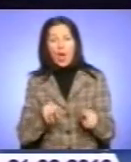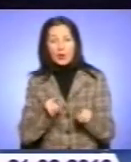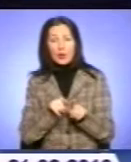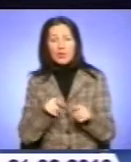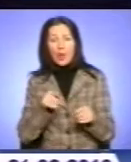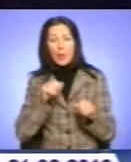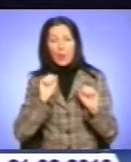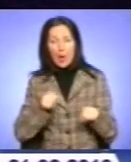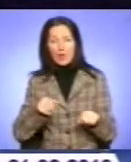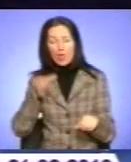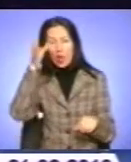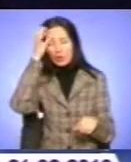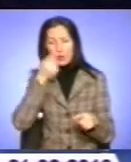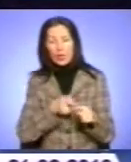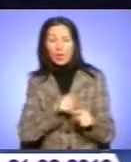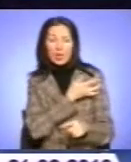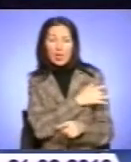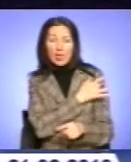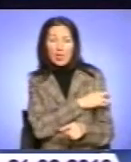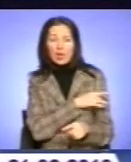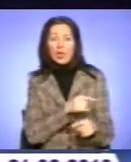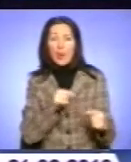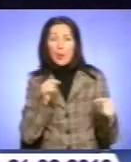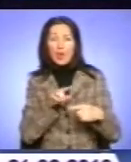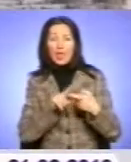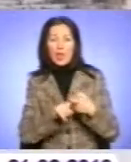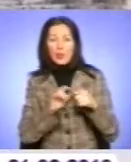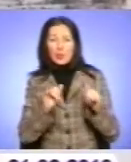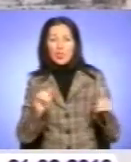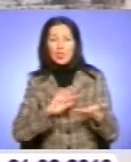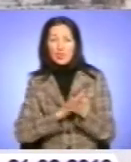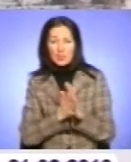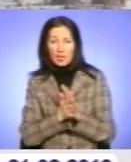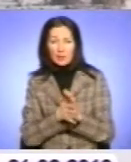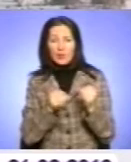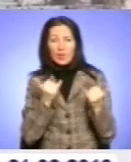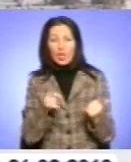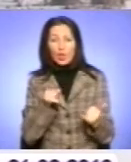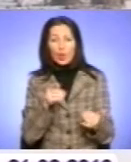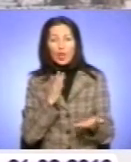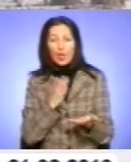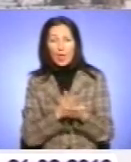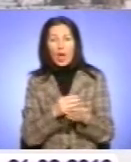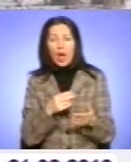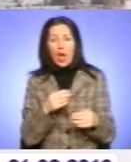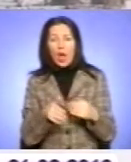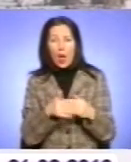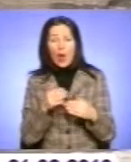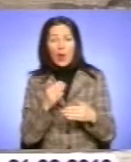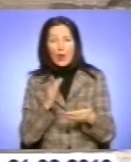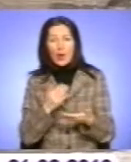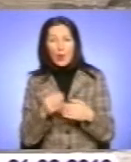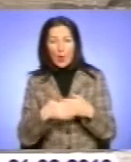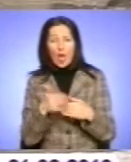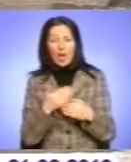та протиепідемічний стан. Подробиці у сюжеті. Нині тут відбуває покарання 586